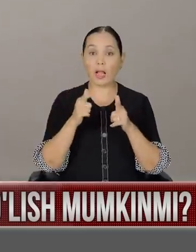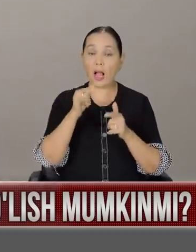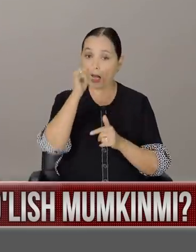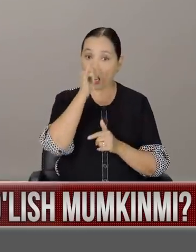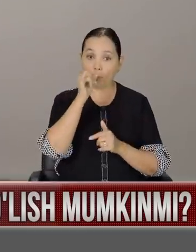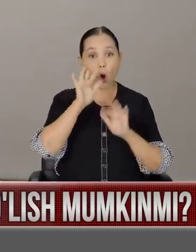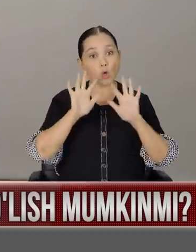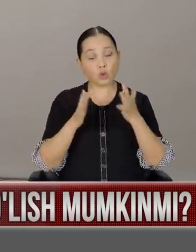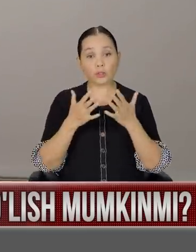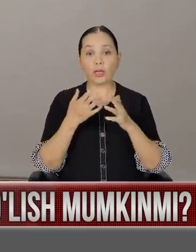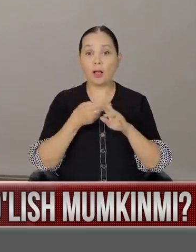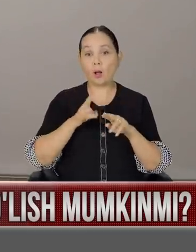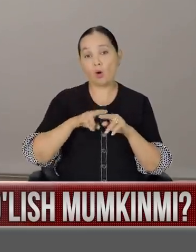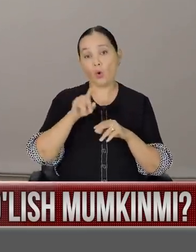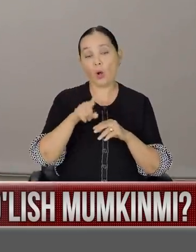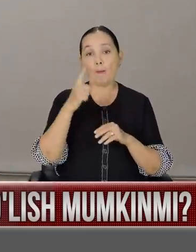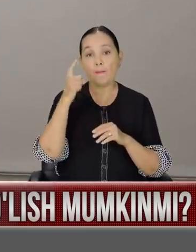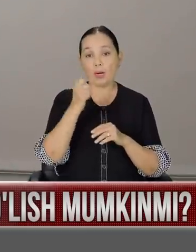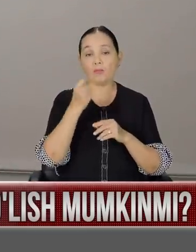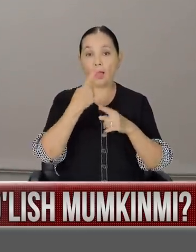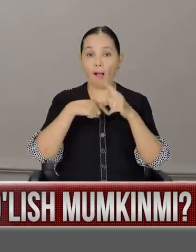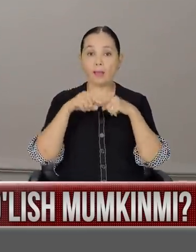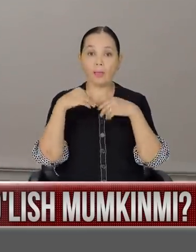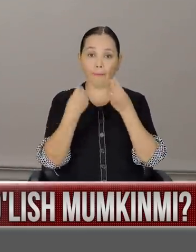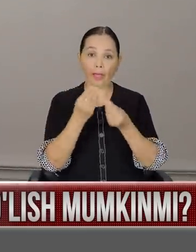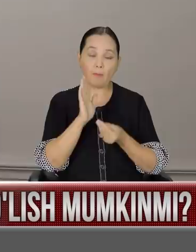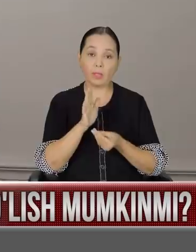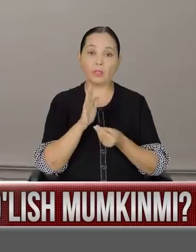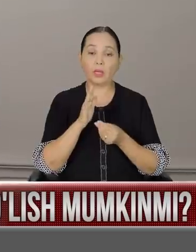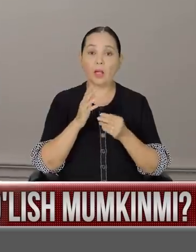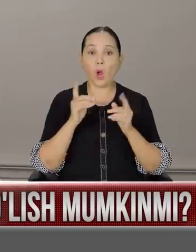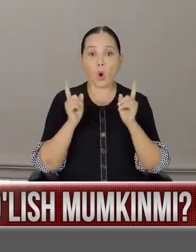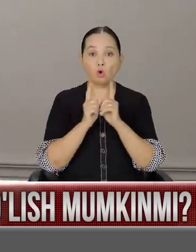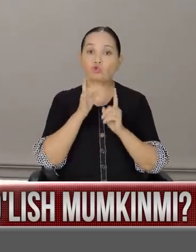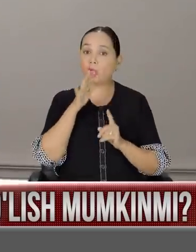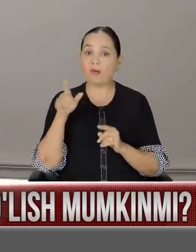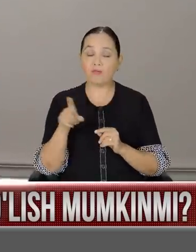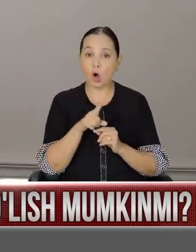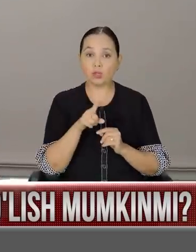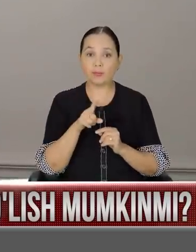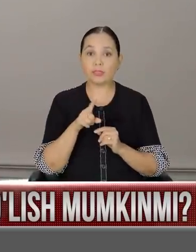kirilmay qolsa, bir hafta muddat ichida qaytib beraman deb u bilan ko'rishgan vaqtimizda